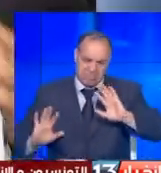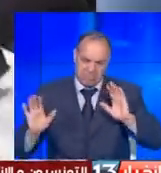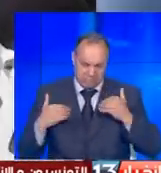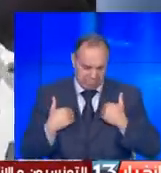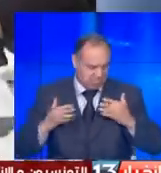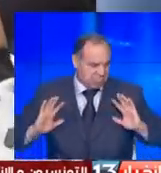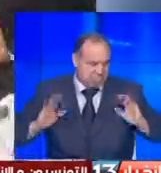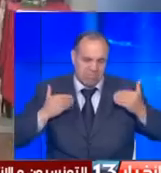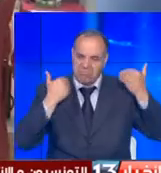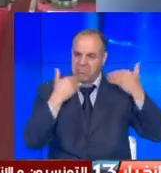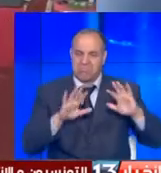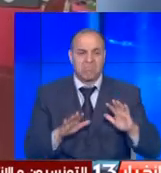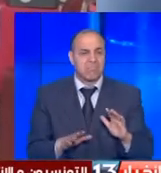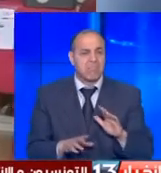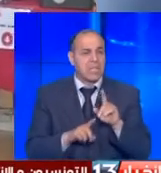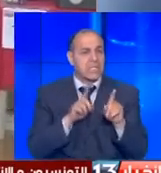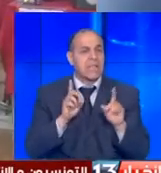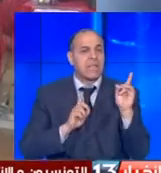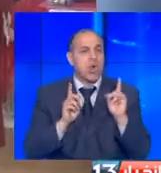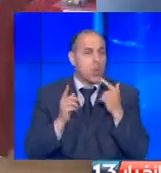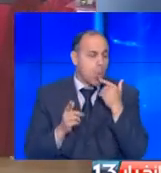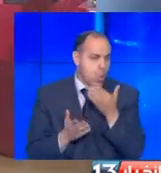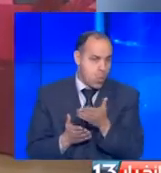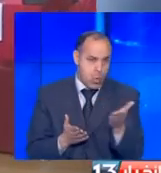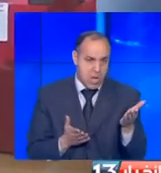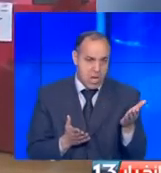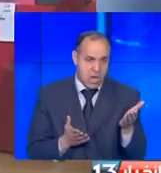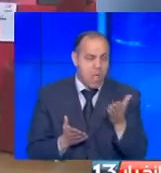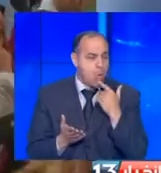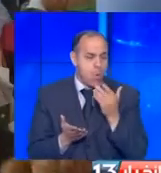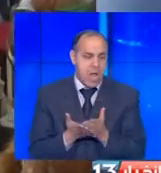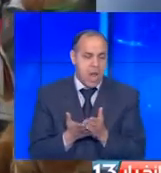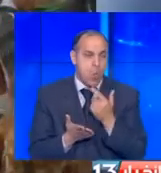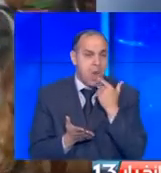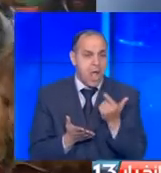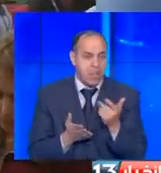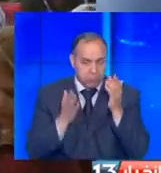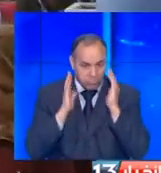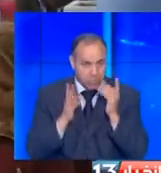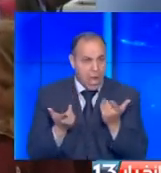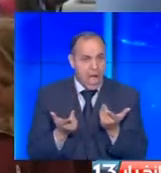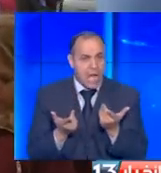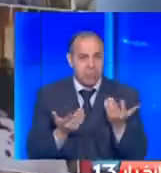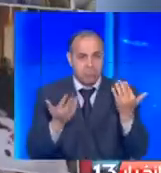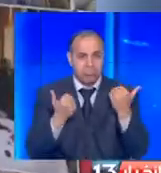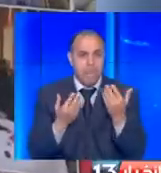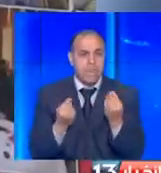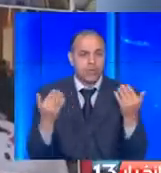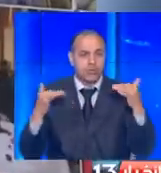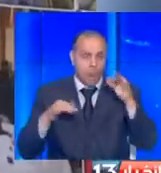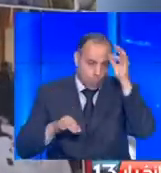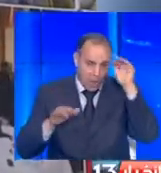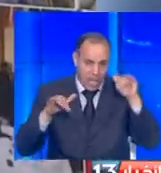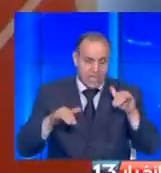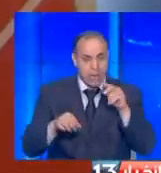في حد شيء خاطر. تحقيق ديمقراطية محلية بطريقة شفافة قد يرتكز أساسا على إقبال مكثف